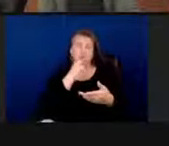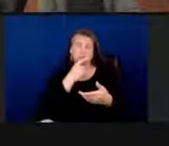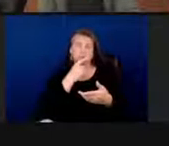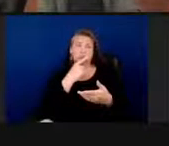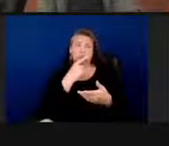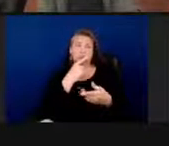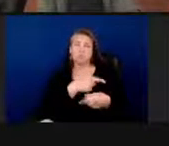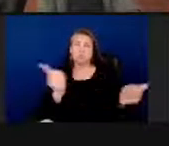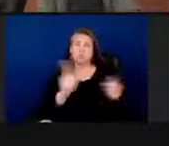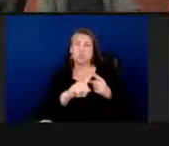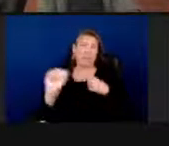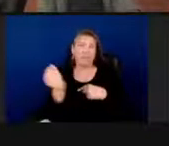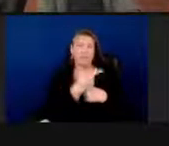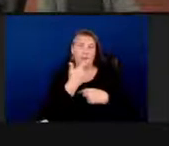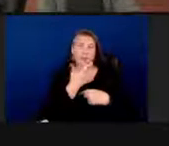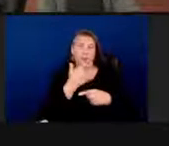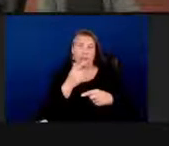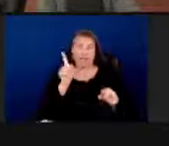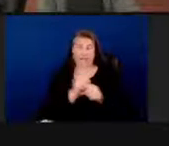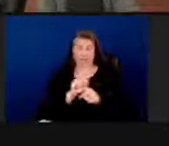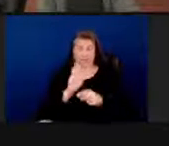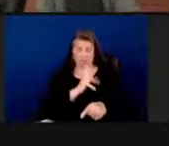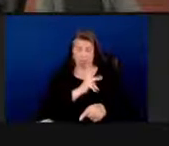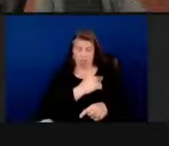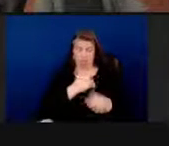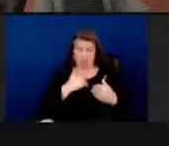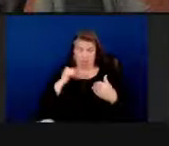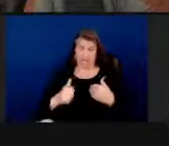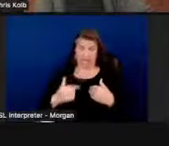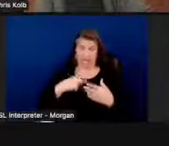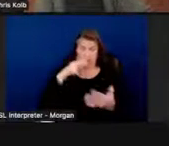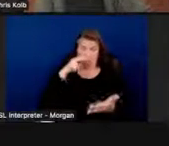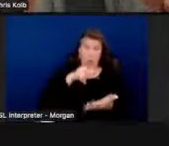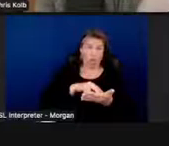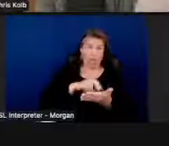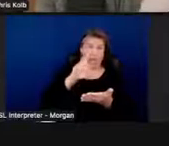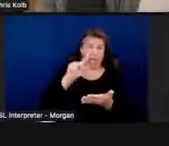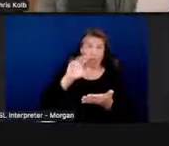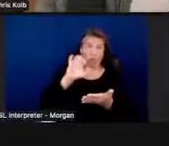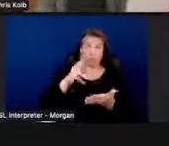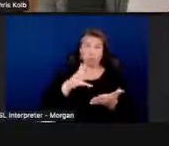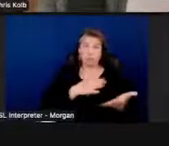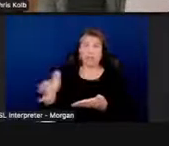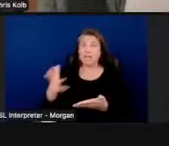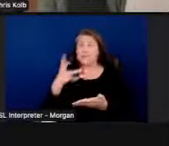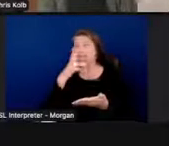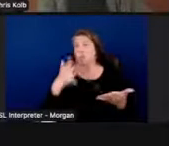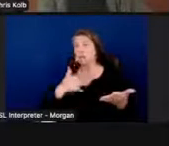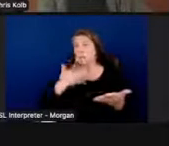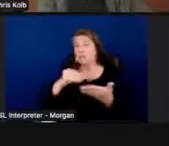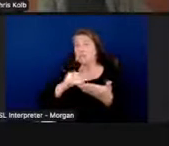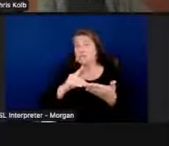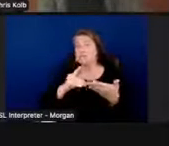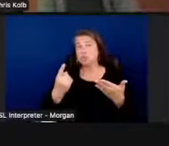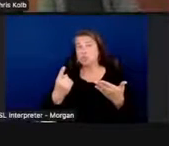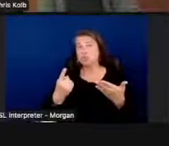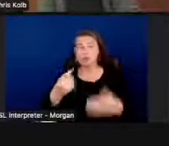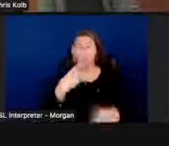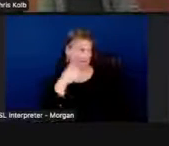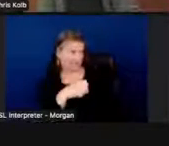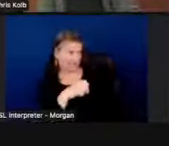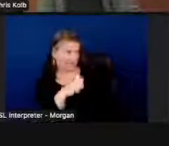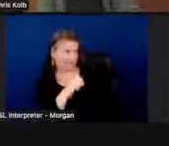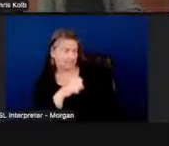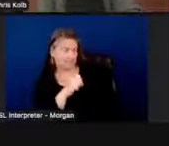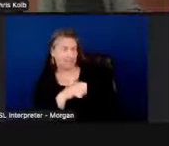تكون علانية للجميع كعضو في المجلس، هل بإمكاني أن أنظر إلى خطط التواصل في المقاطعة الأولى؟